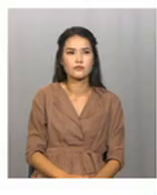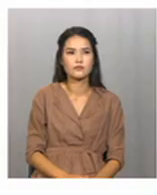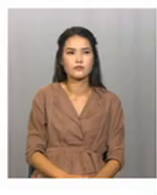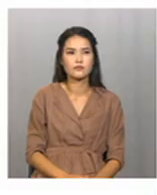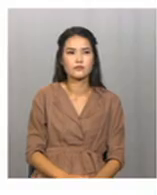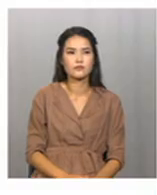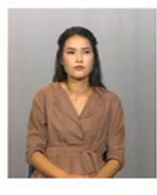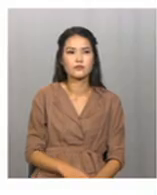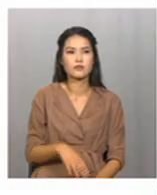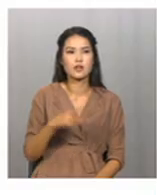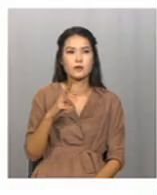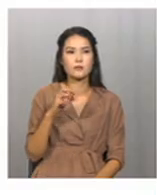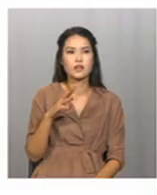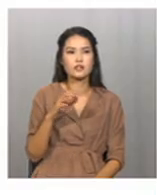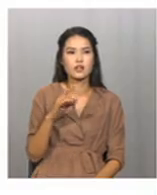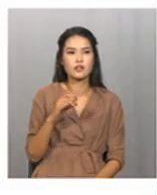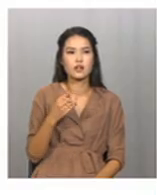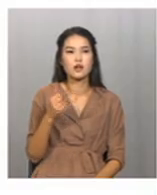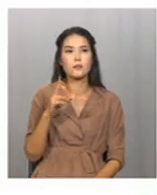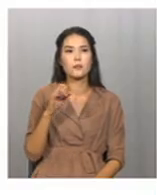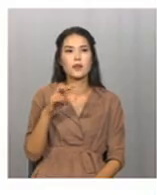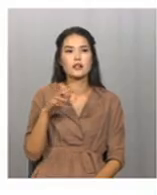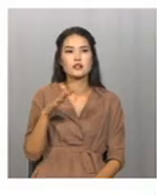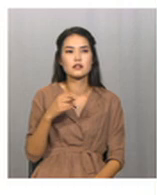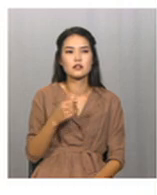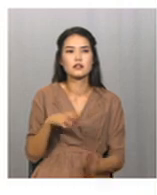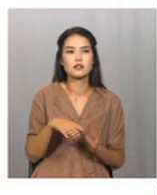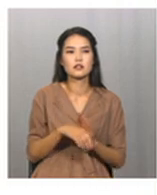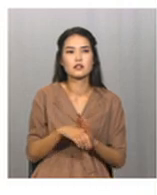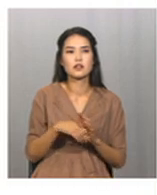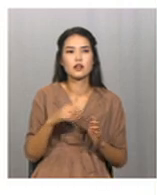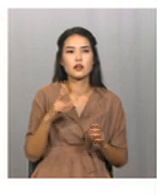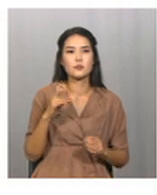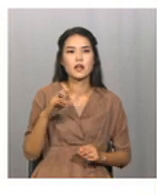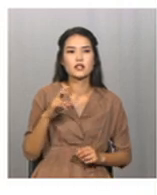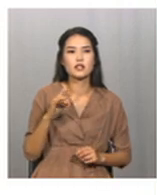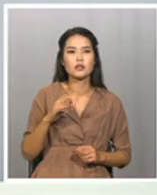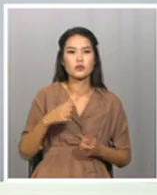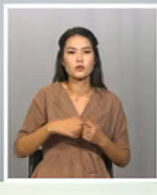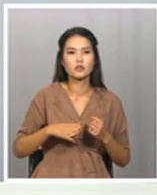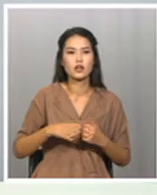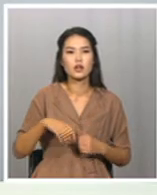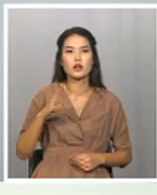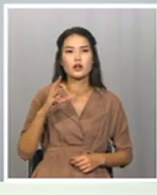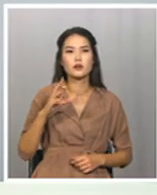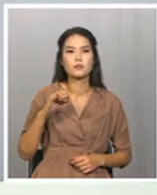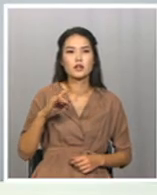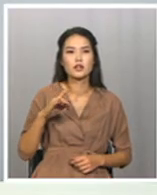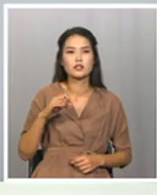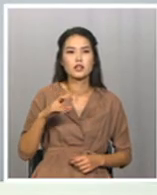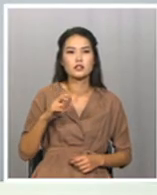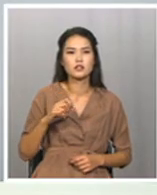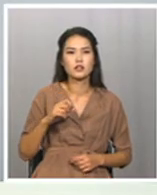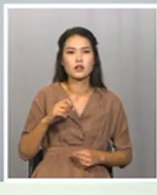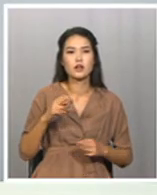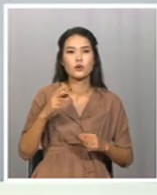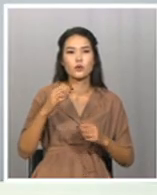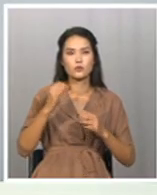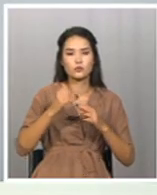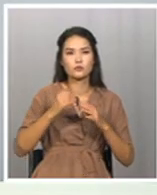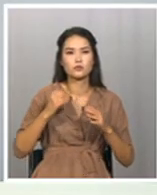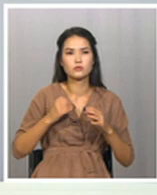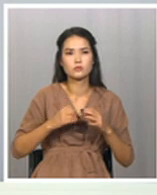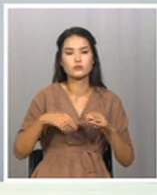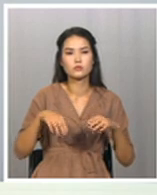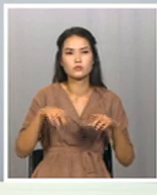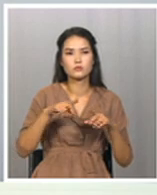аударайық. Металдардың белсенділік қатары белсенді металдар, белсенділігі орташа металдар және белсенділігі